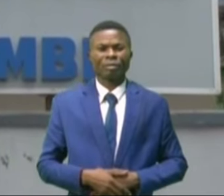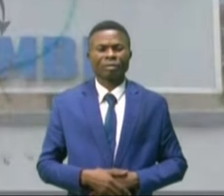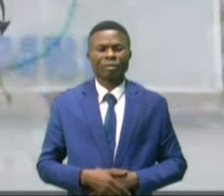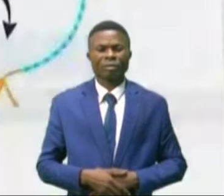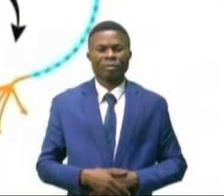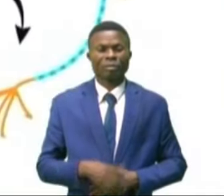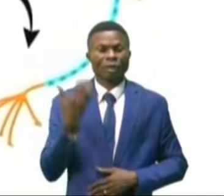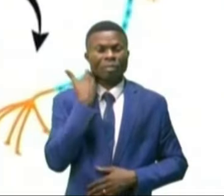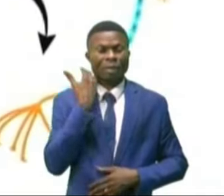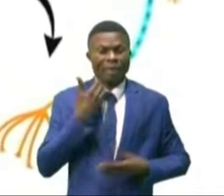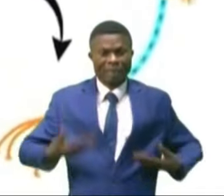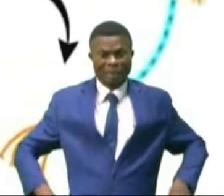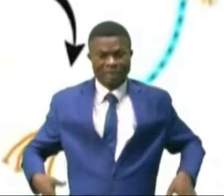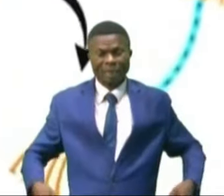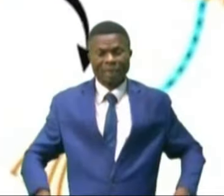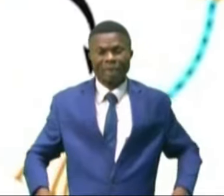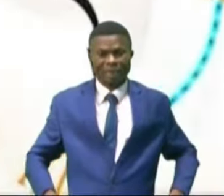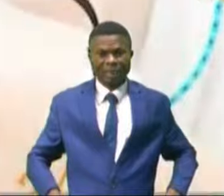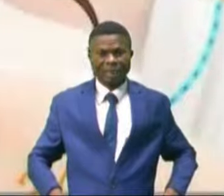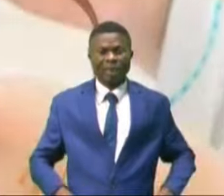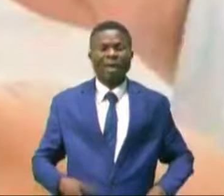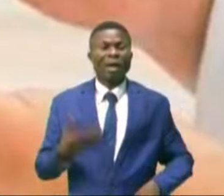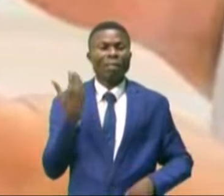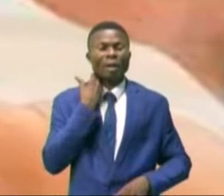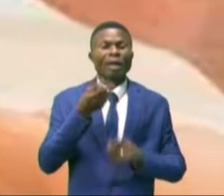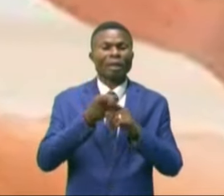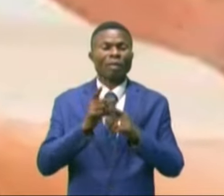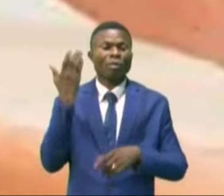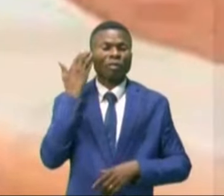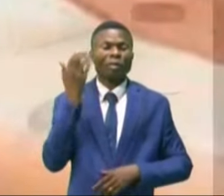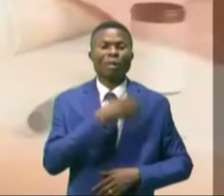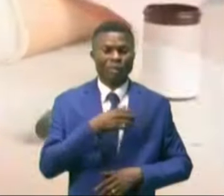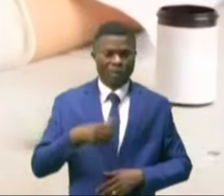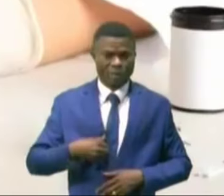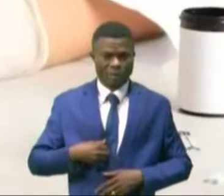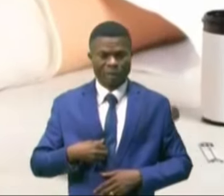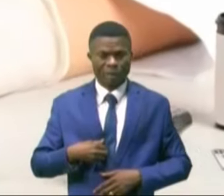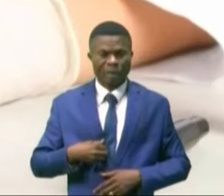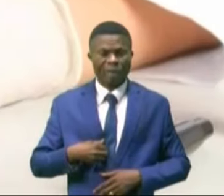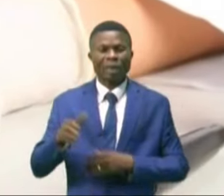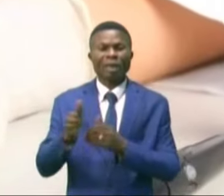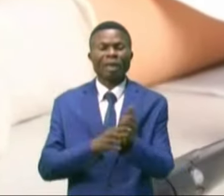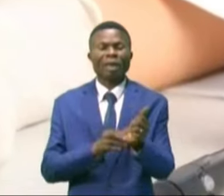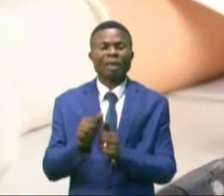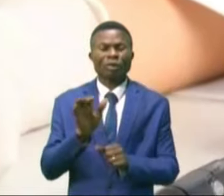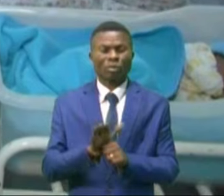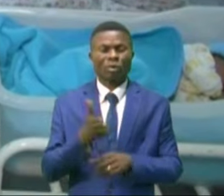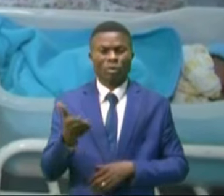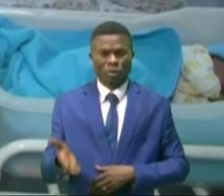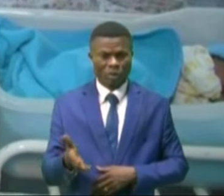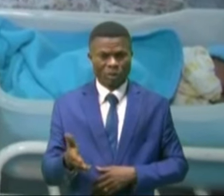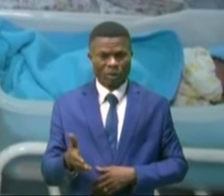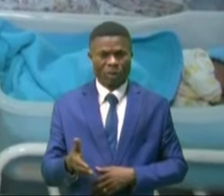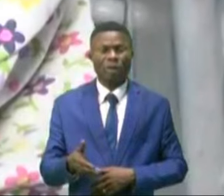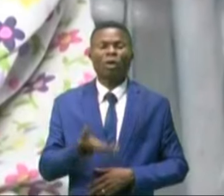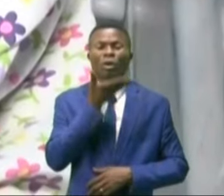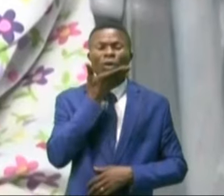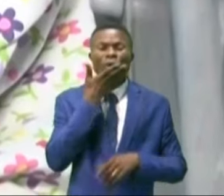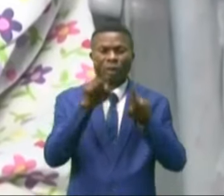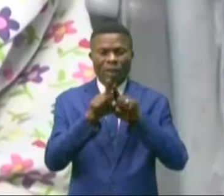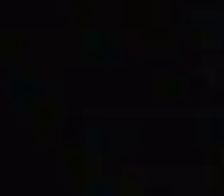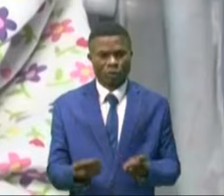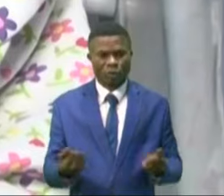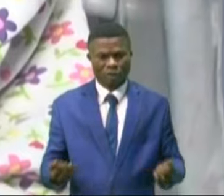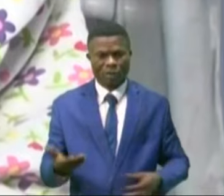Le diabète, une maladie héréditaire, cause et plusieurs facteurs favorisant cette maladie chez l'adulte et les